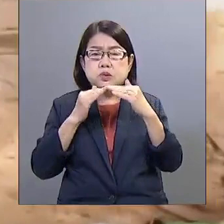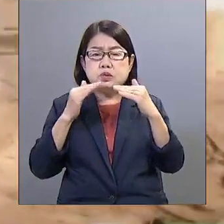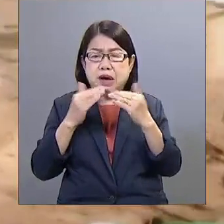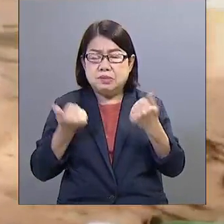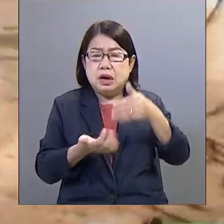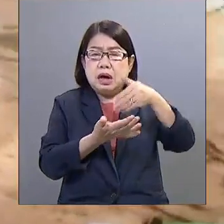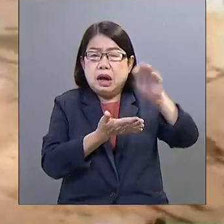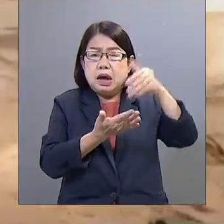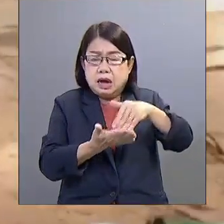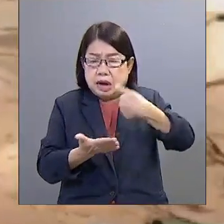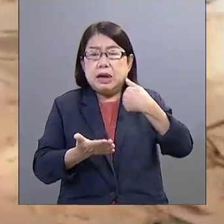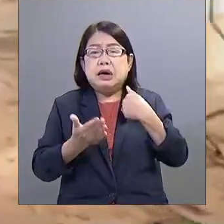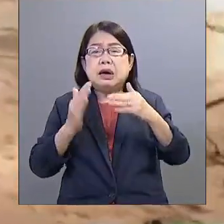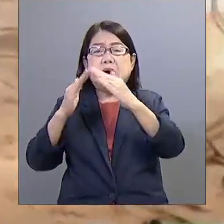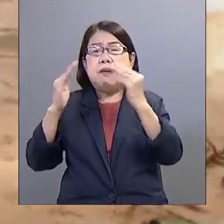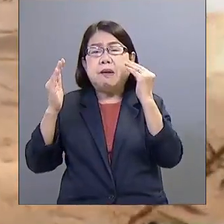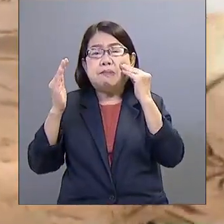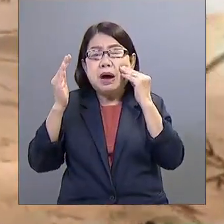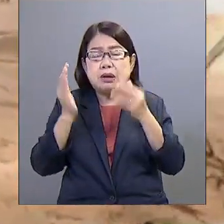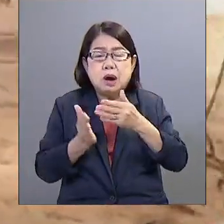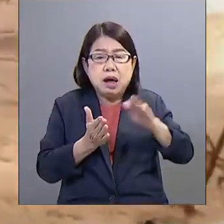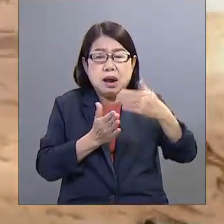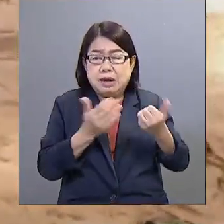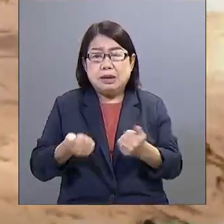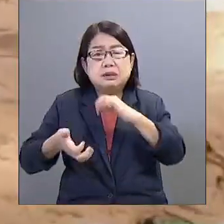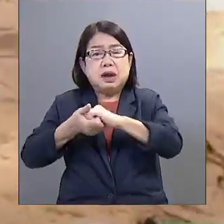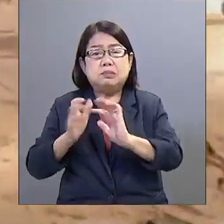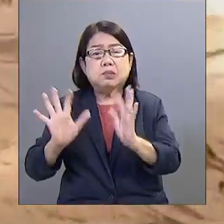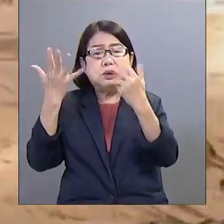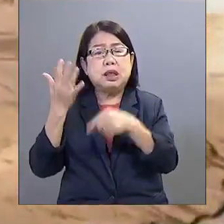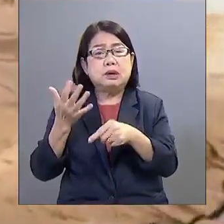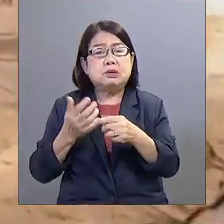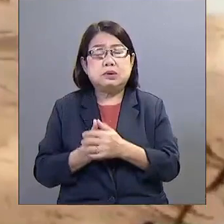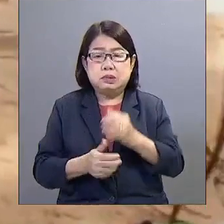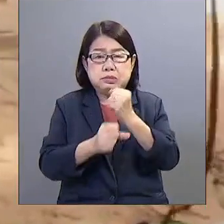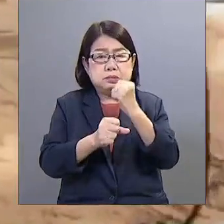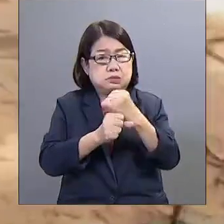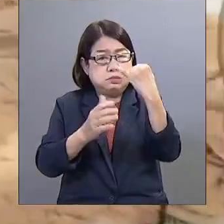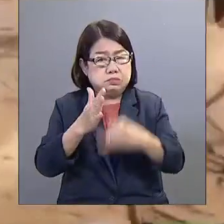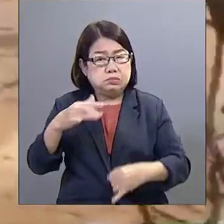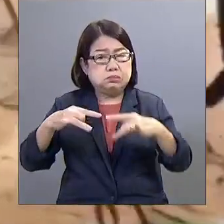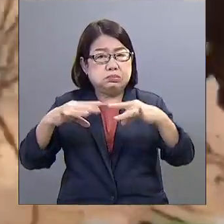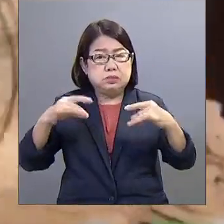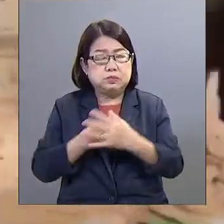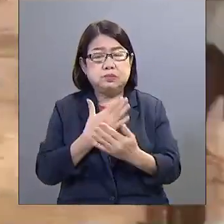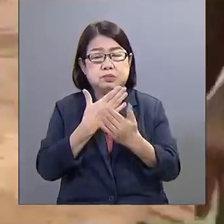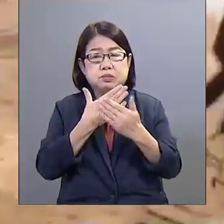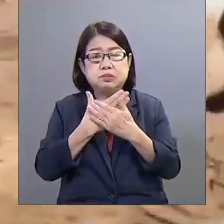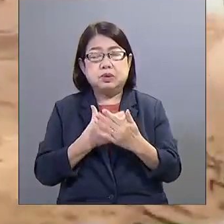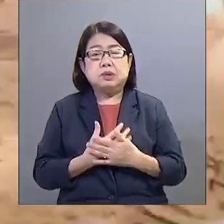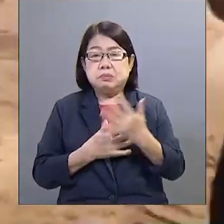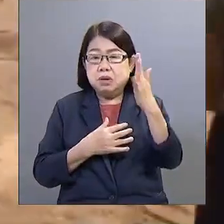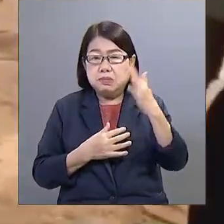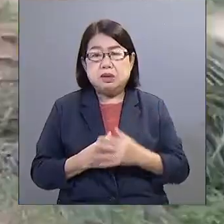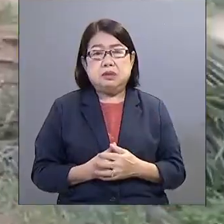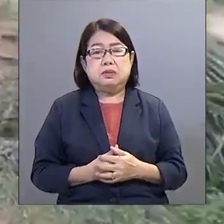และรื้อถอนสิ่งปลูกสร้างในสวนปาล์มหมดสัมปทานของเจ้าหน้าที่เมื่อวานนี้เป็นการปฏิบัติหน้าที่มิชอบโดยไม่มีการแจ้งให้ชาวบ้านได้ทราบ